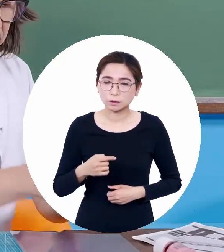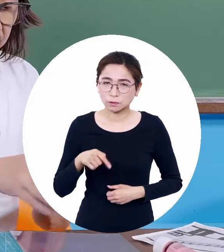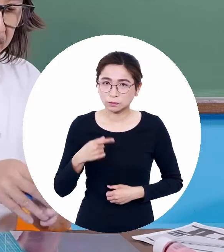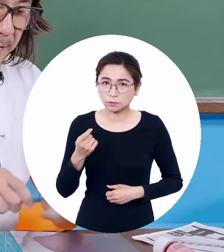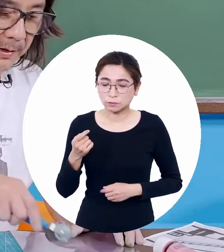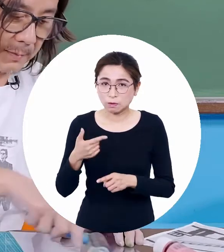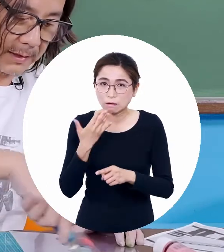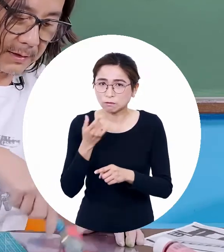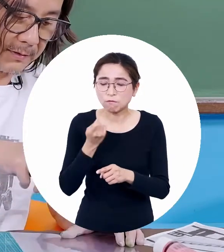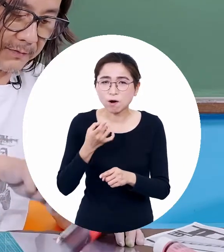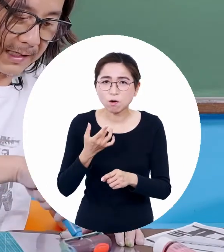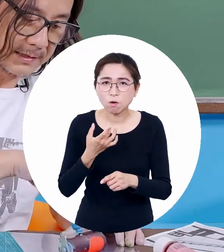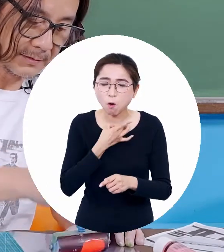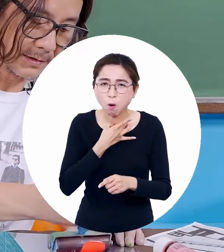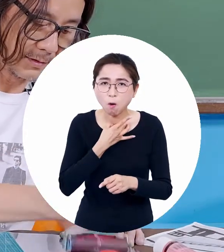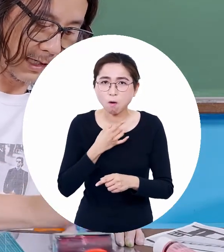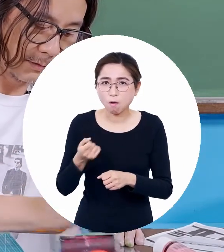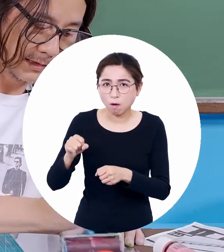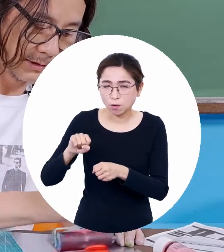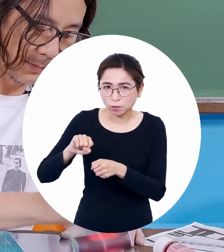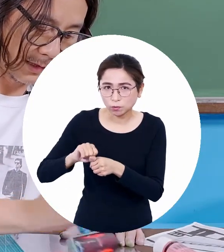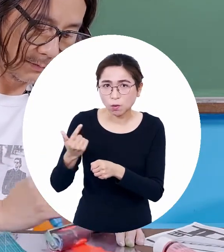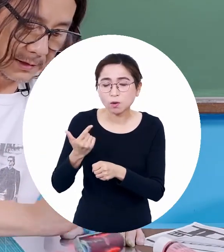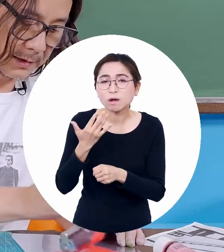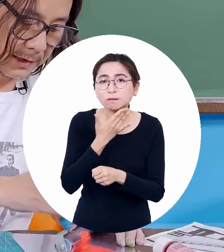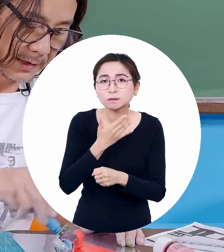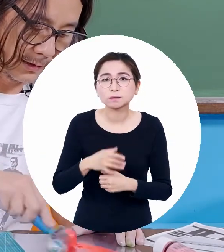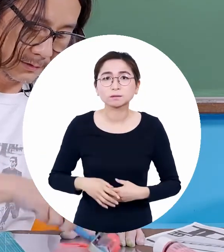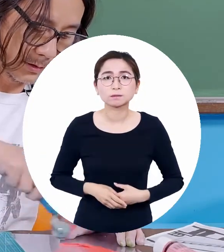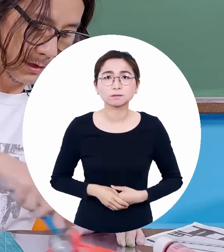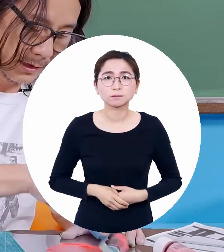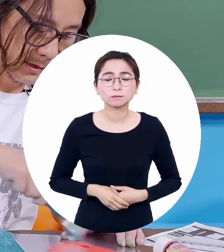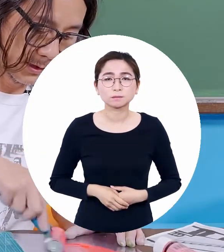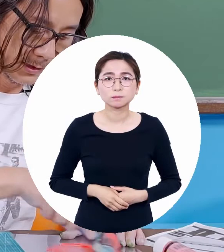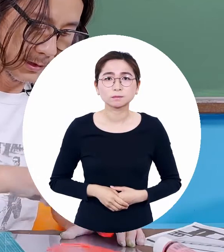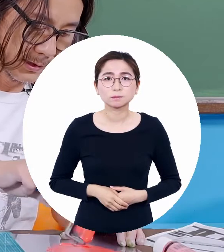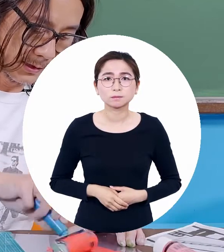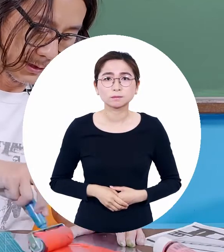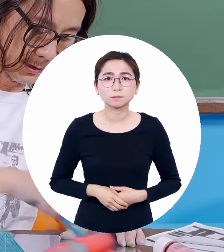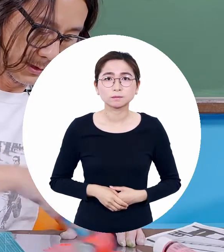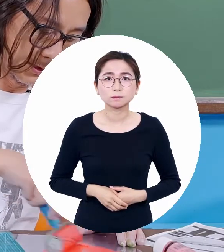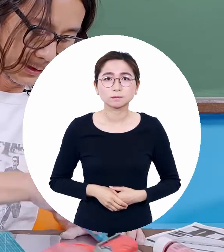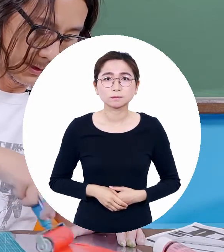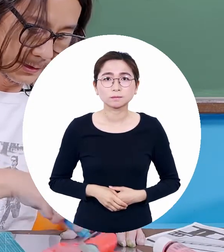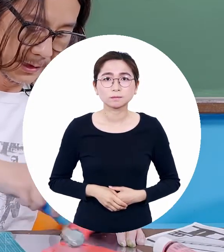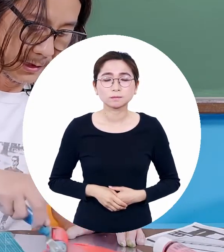為都要好快乾啲墨，我哋要快少少，厚少少墨啦。今次我哋又係要，